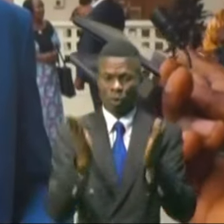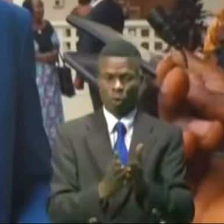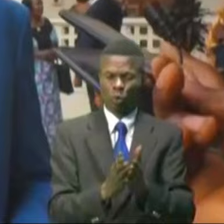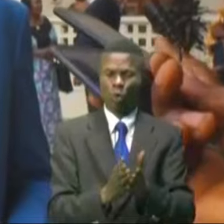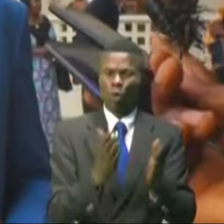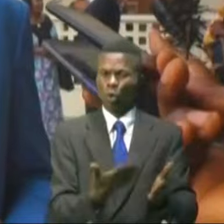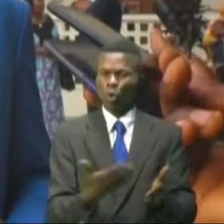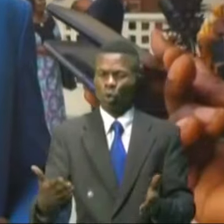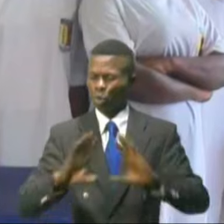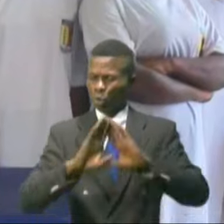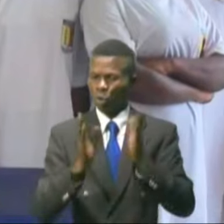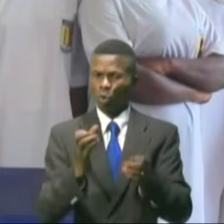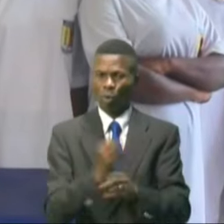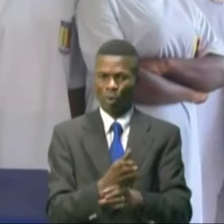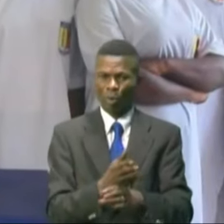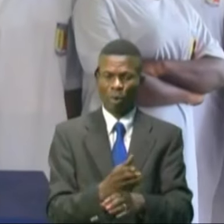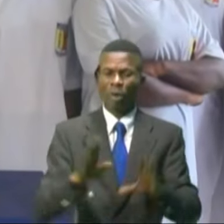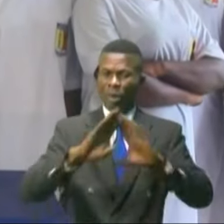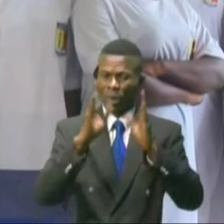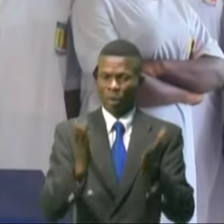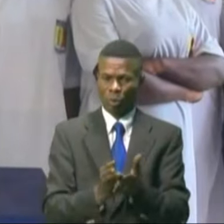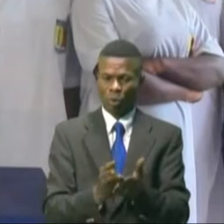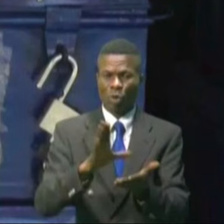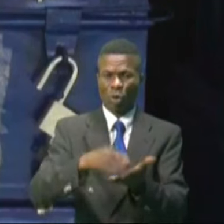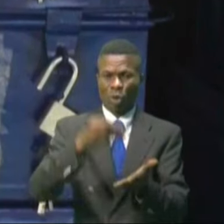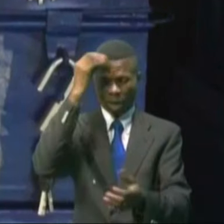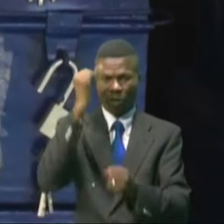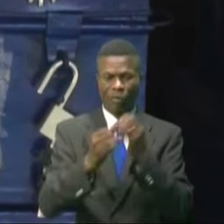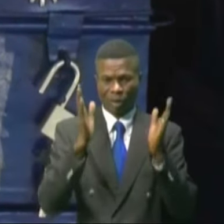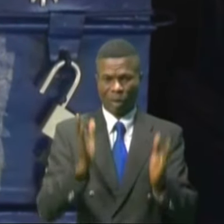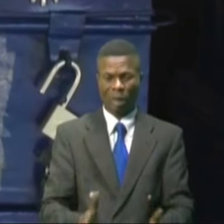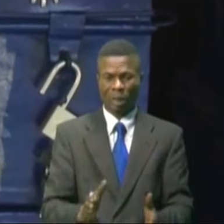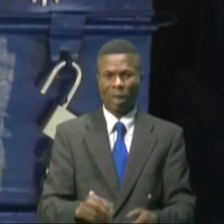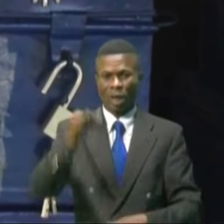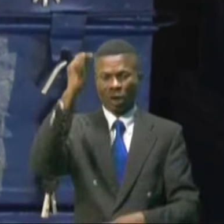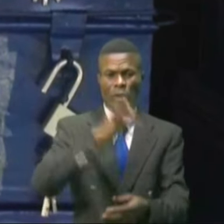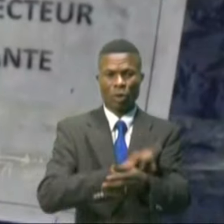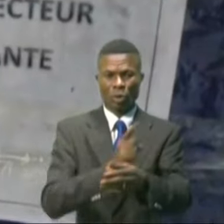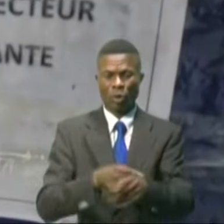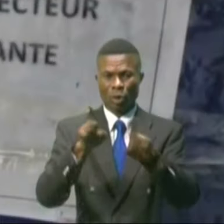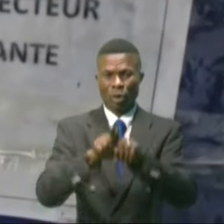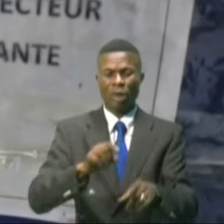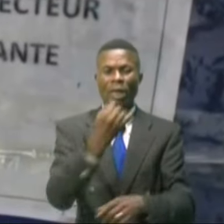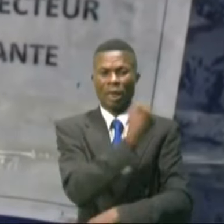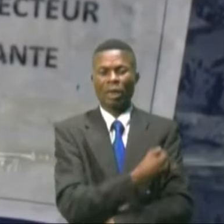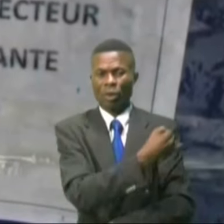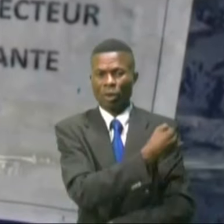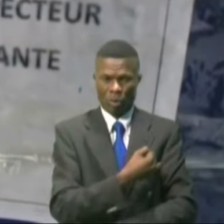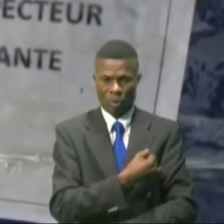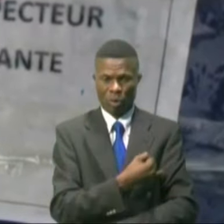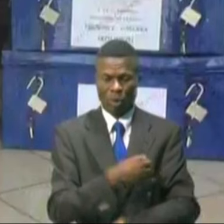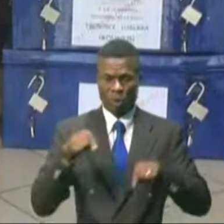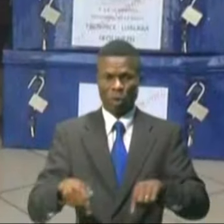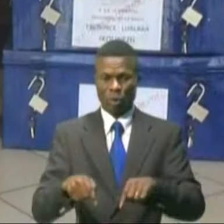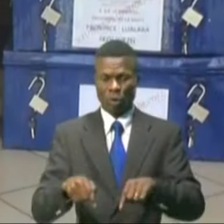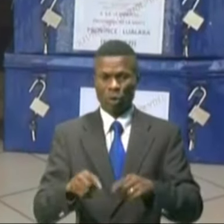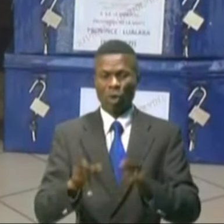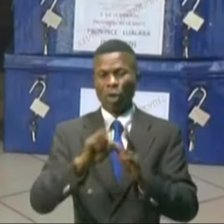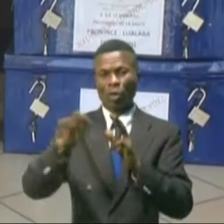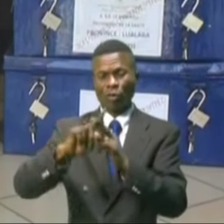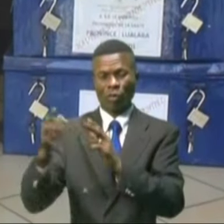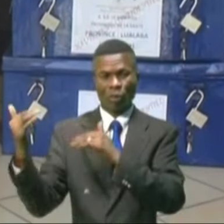dispositions sont prises pour que tous les apprenants finalistes du Nord Kivu et ceux de l'Ituri qui sont aujourd'hui déplacés de